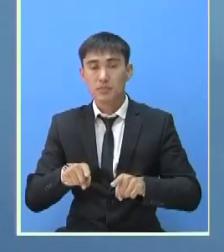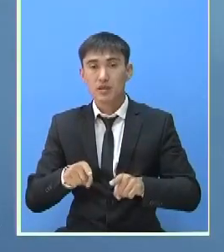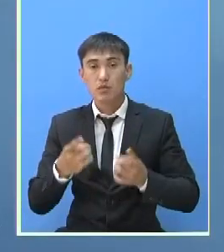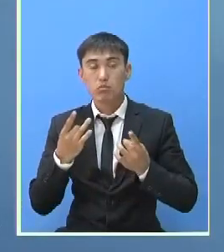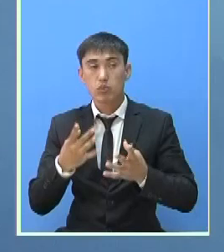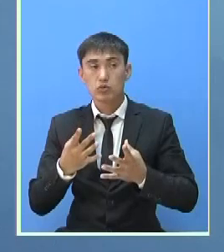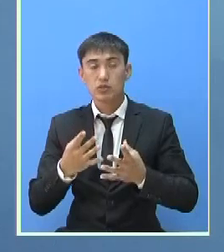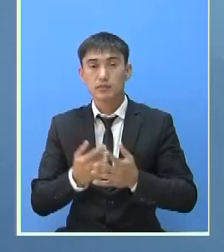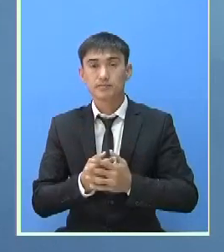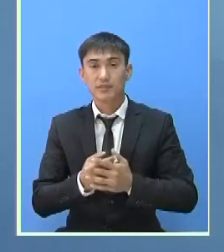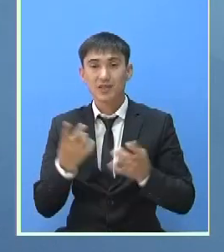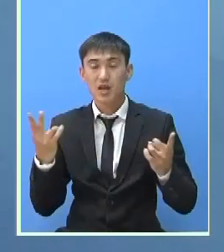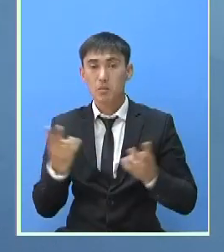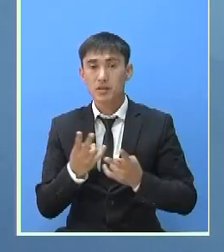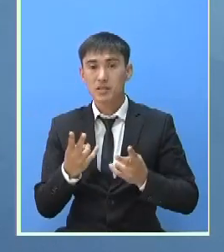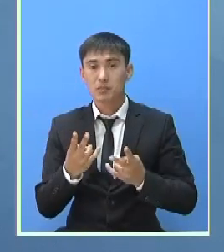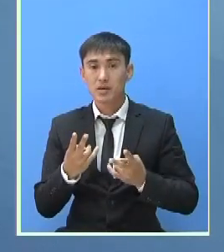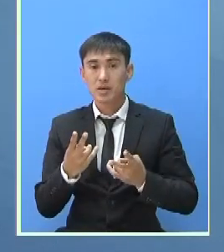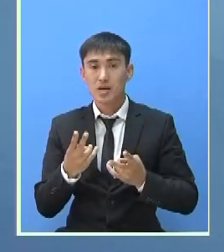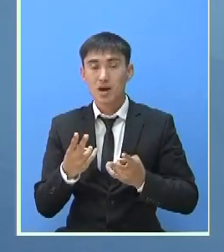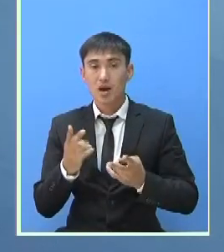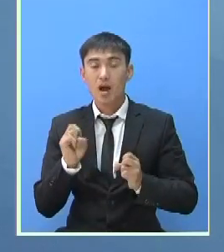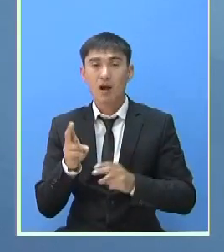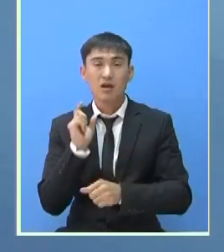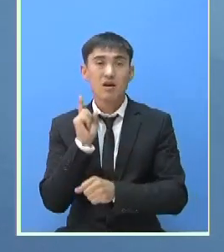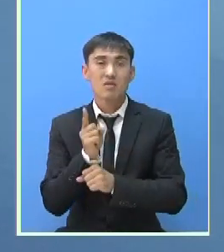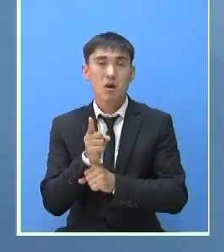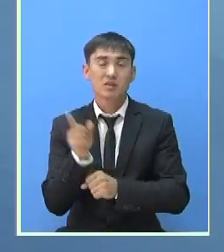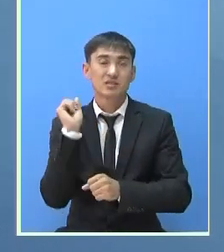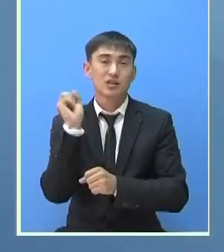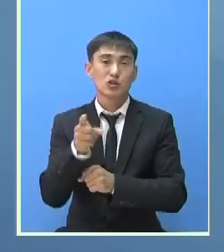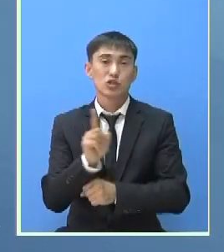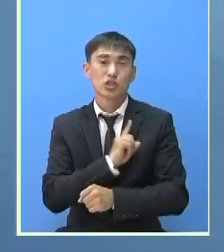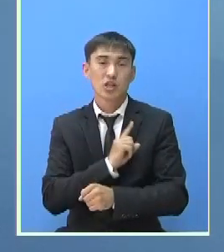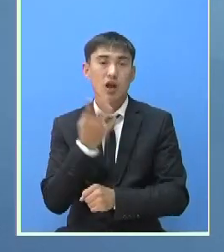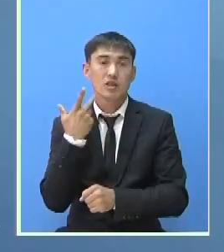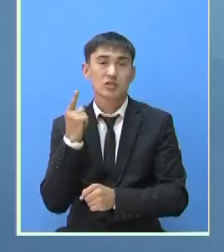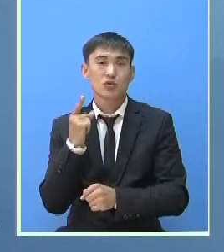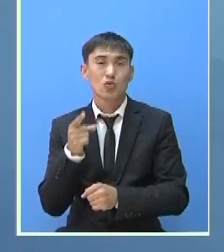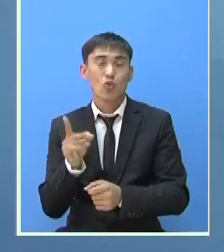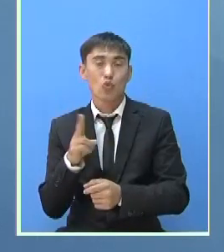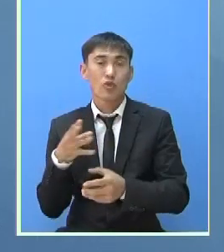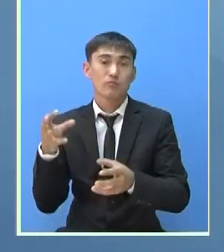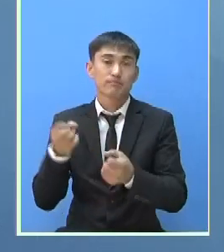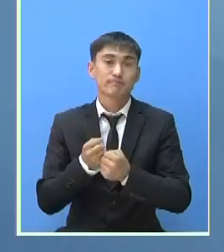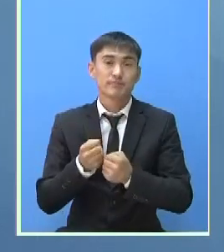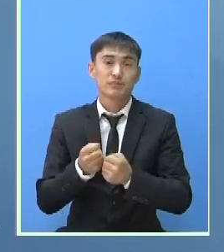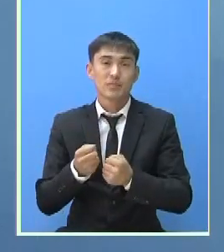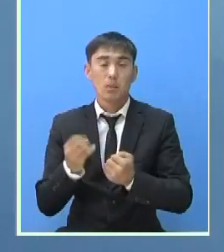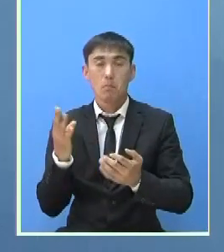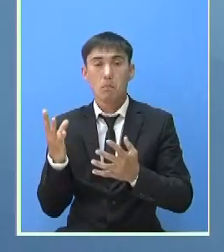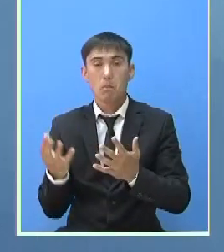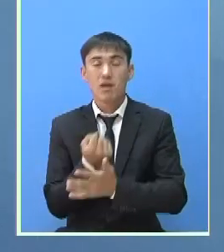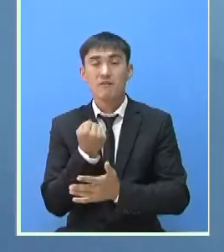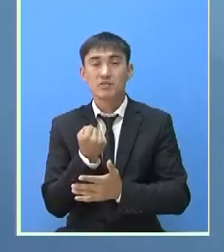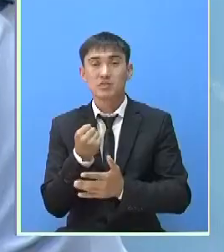просто необходимо здесь как рыбак закинуть удочку и ждать, когда же кто-то клюнет, когда появятся потерпевшие? Те